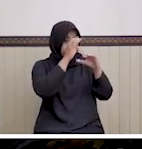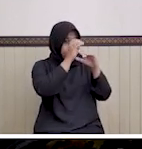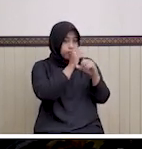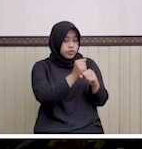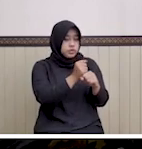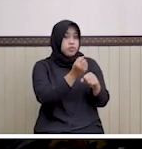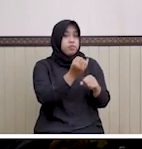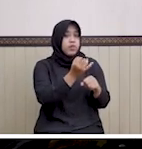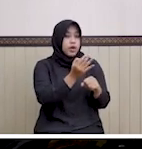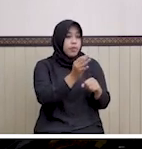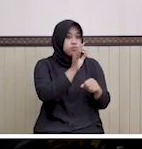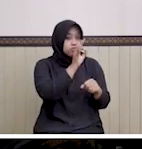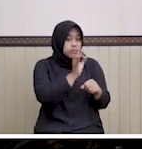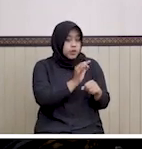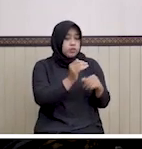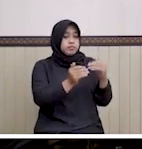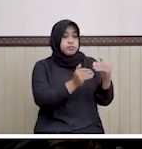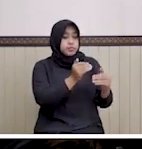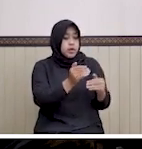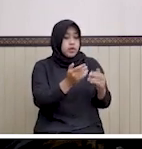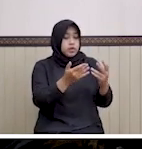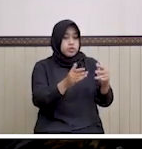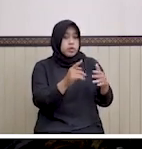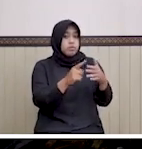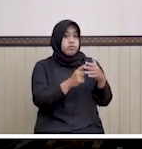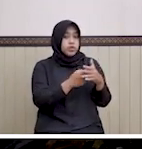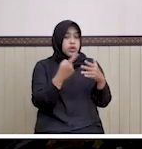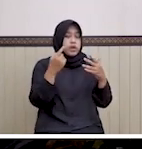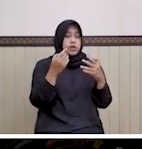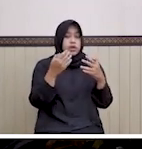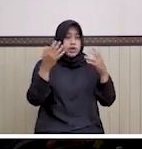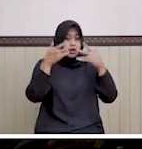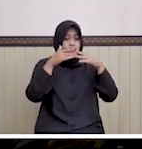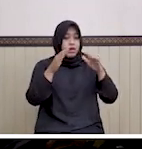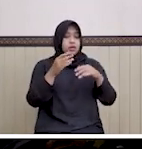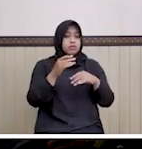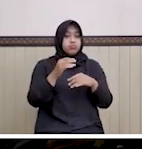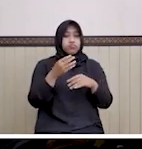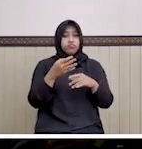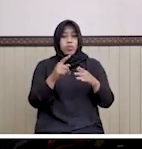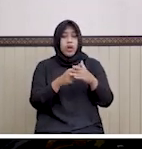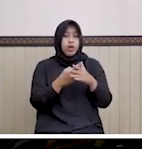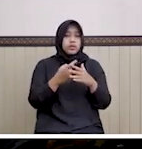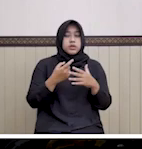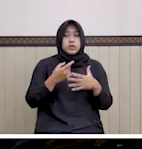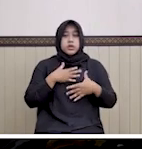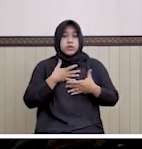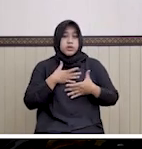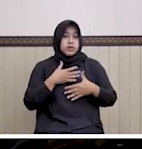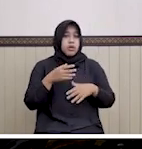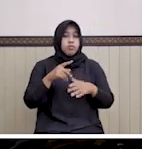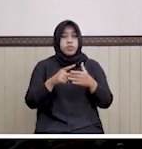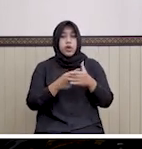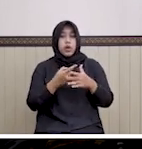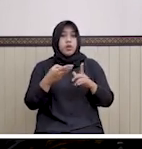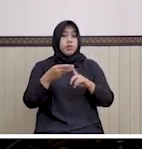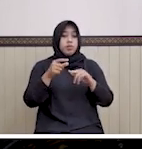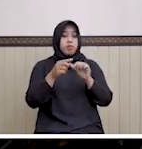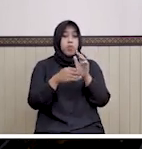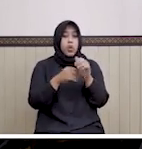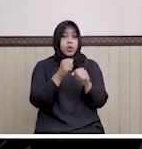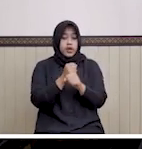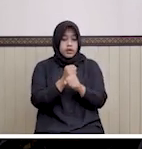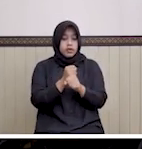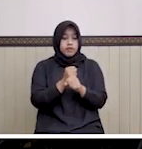berapa kemudian dia sudah mulai kehilangan mood sudah mulai boring seperti Hai nah hal-hal seperti ini yang